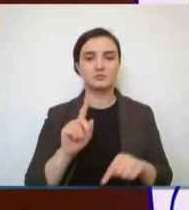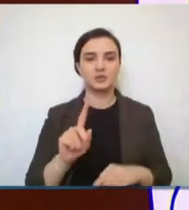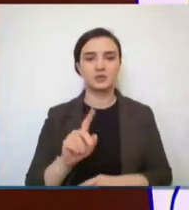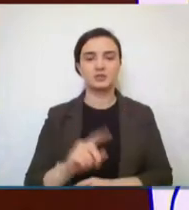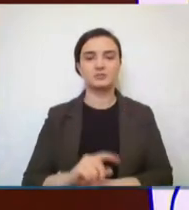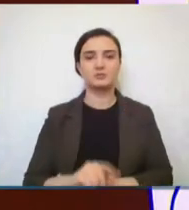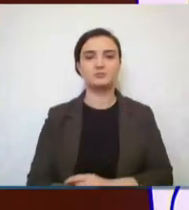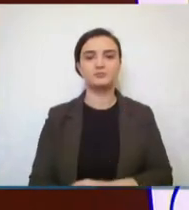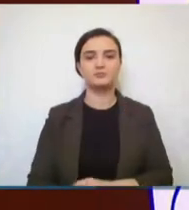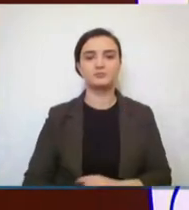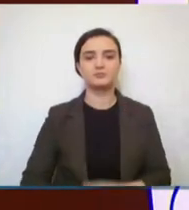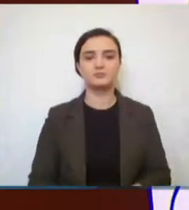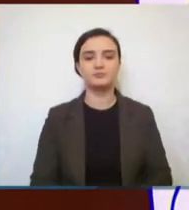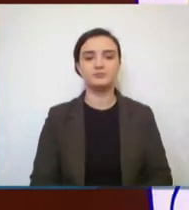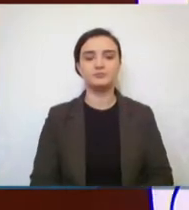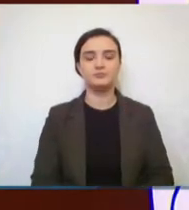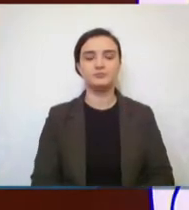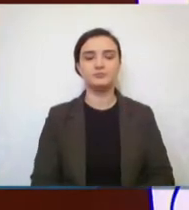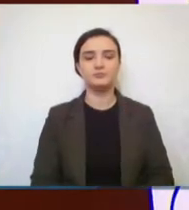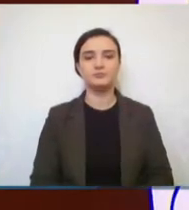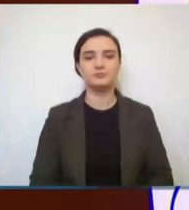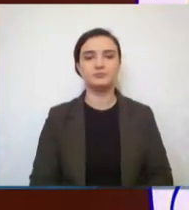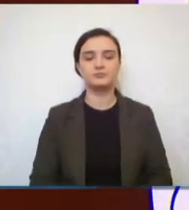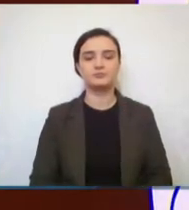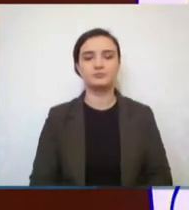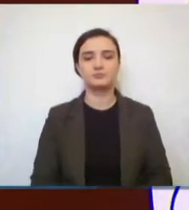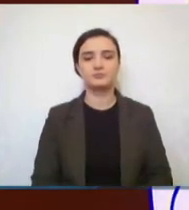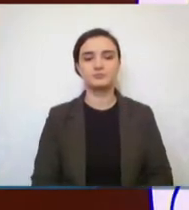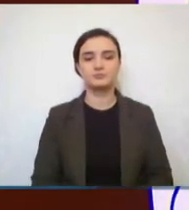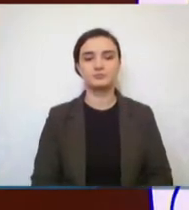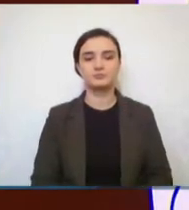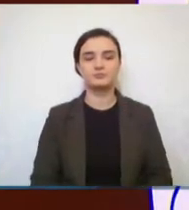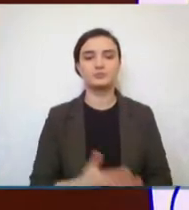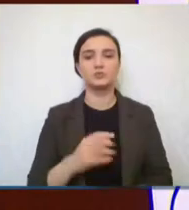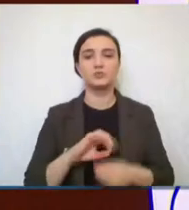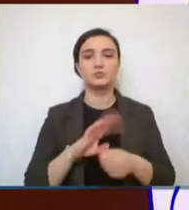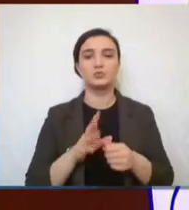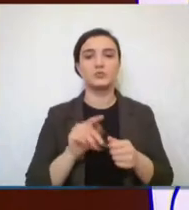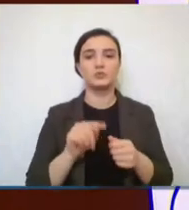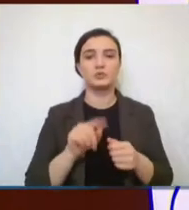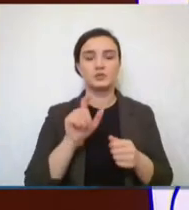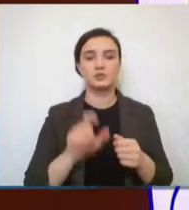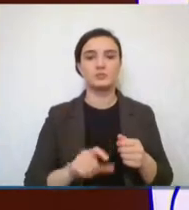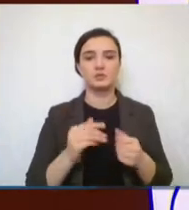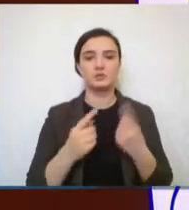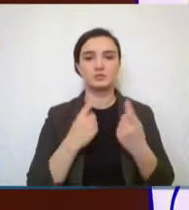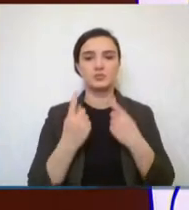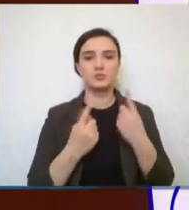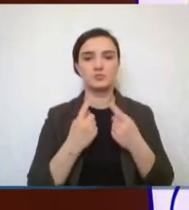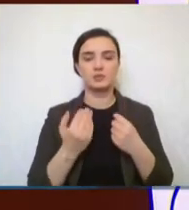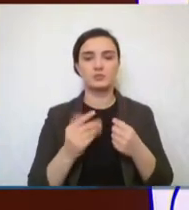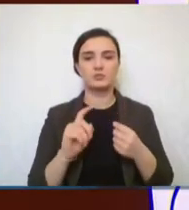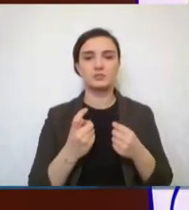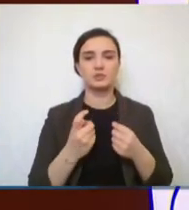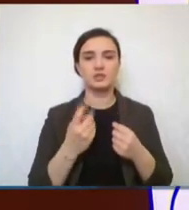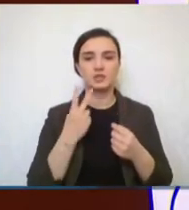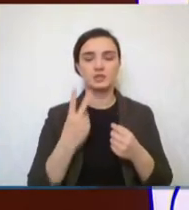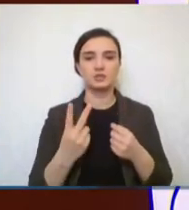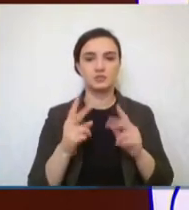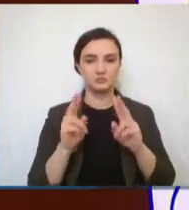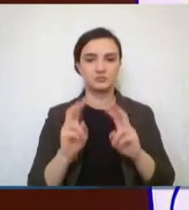თუ COVID-ის გავლენით ადამიანების ინფორმირებულობის ხარისხი შევაფასებთ, ეს ძალიან